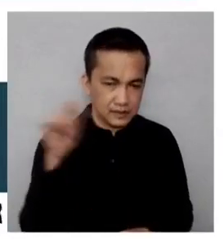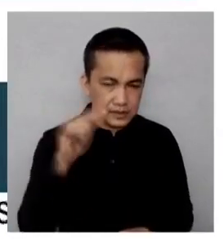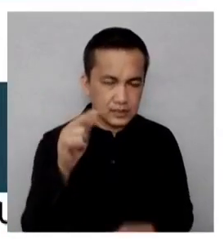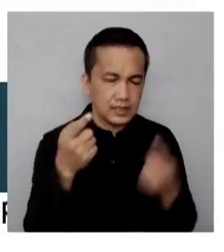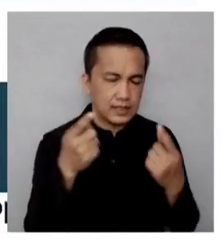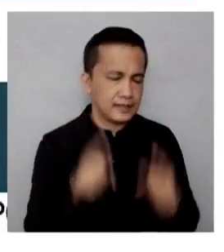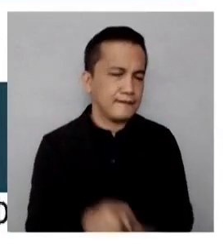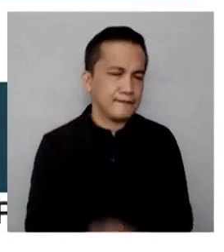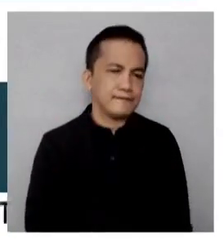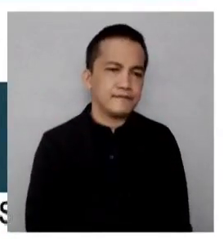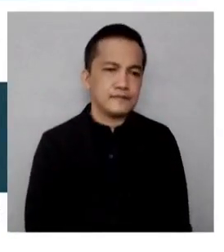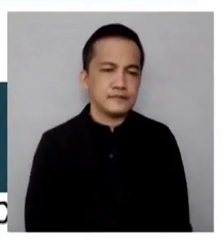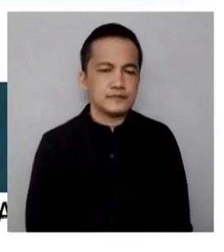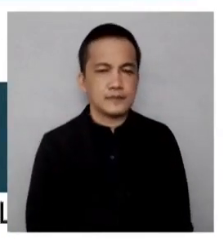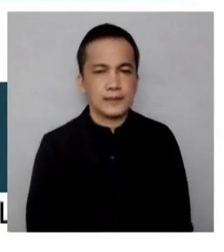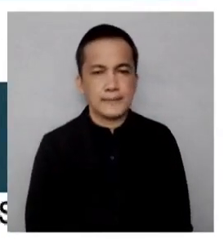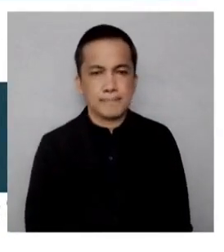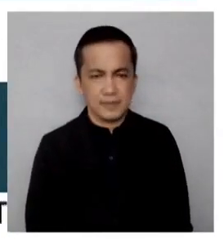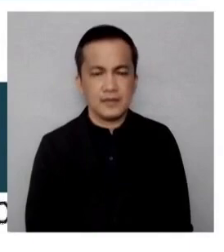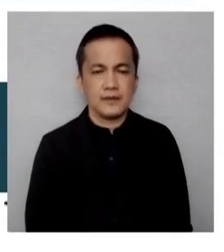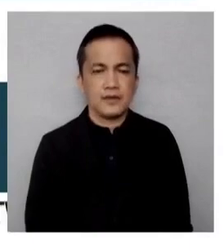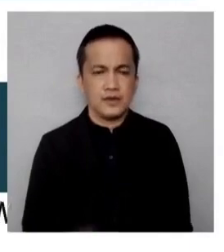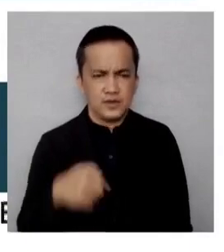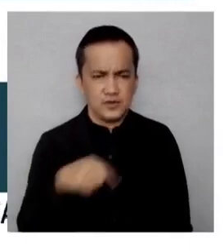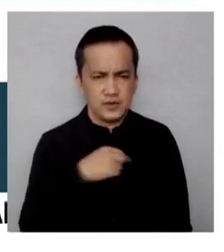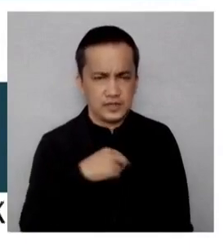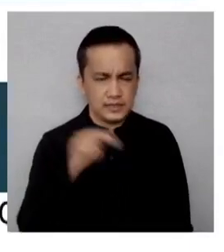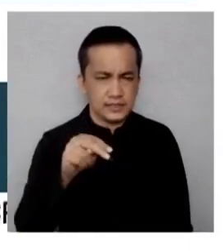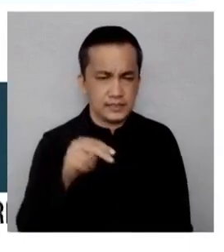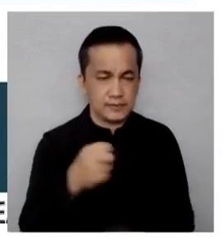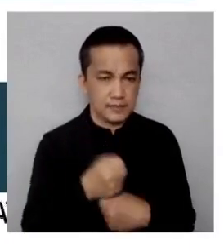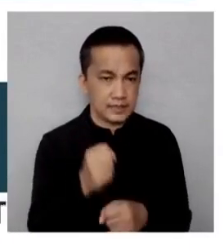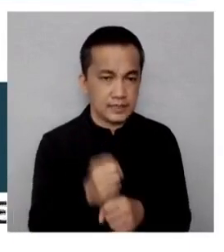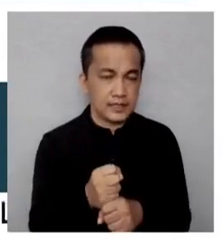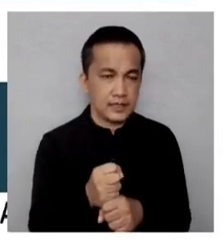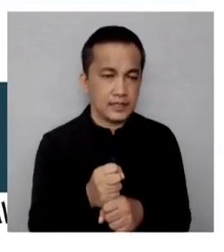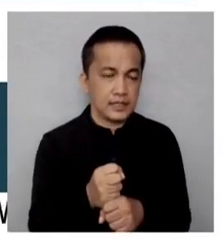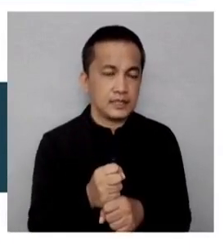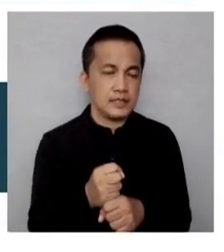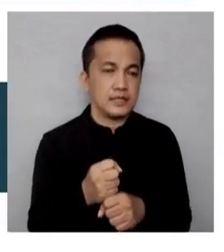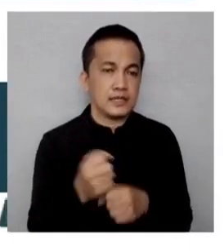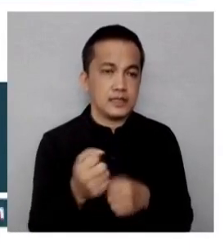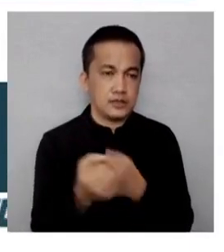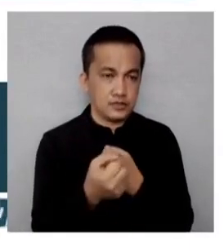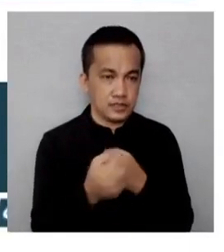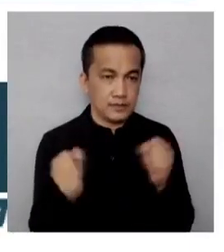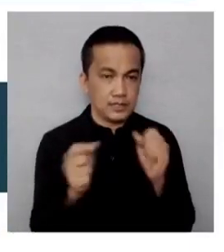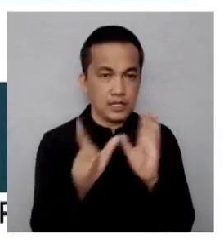talagang kailangan talaga nating makapag-devise ng safety law